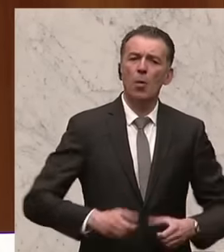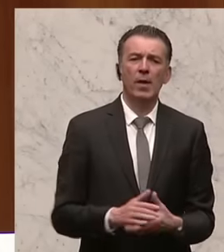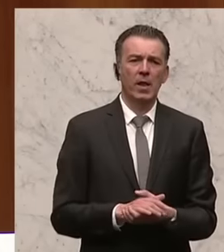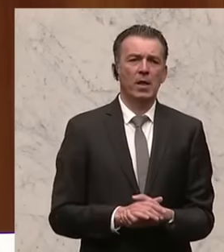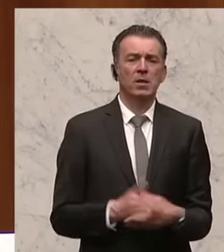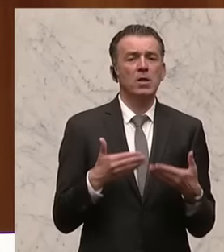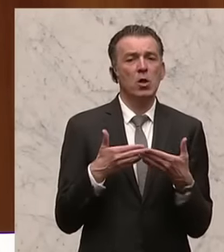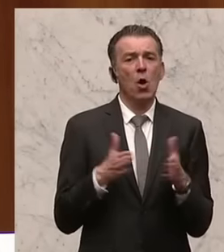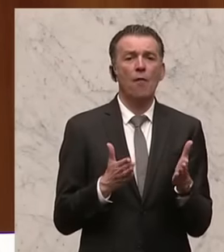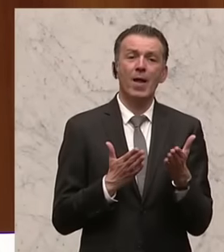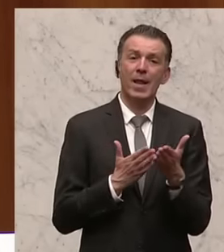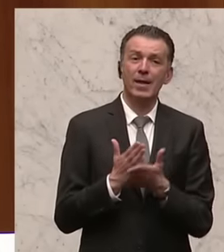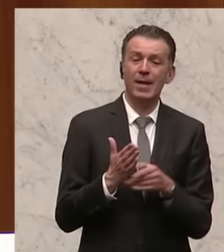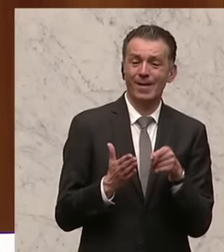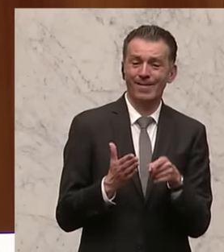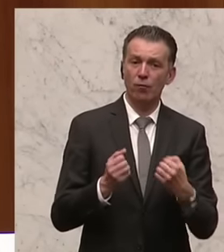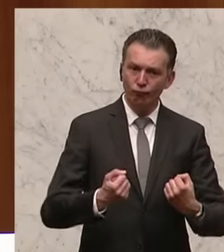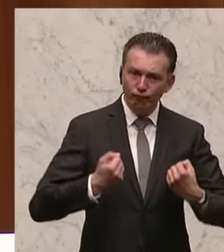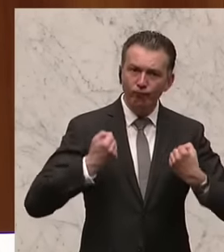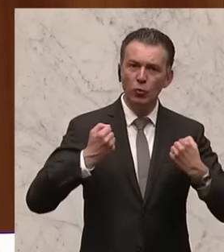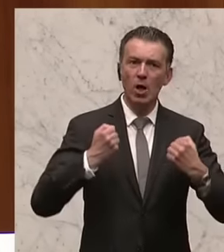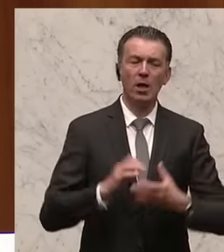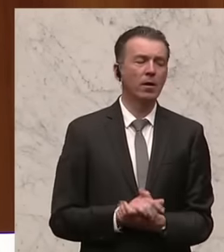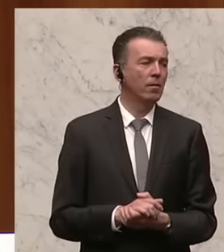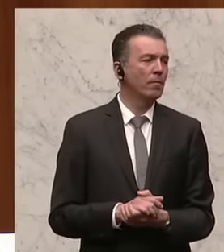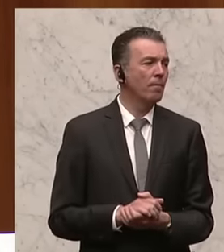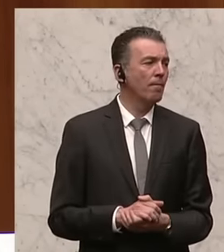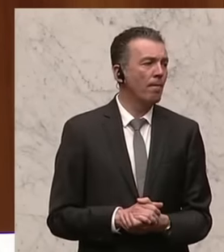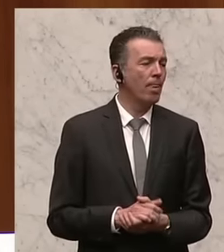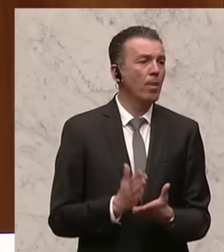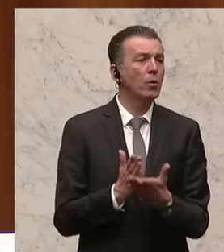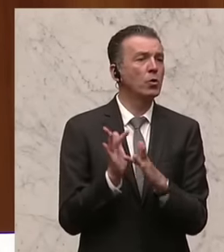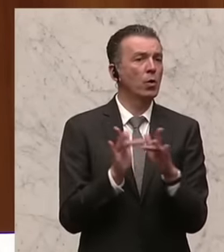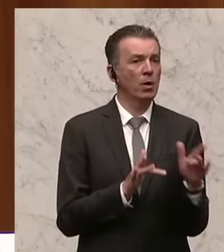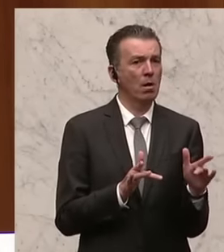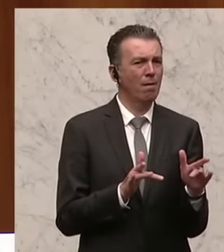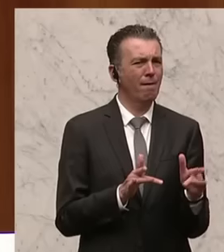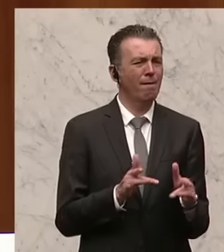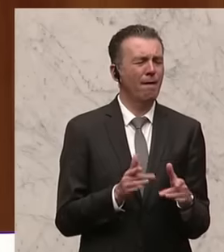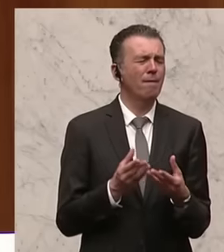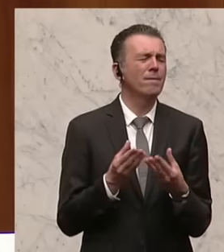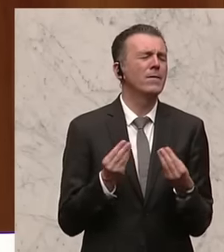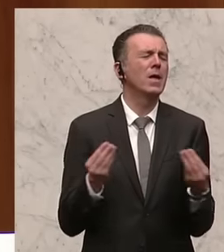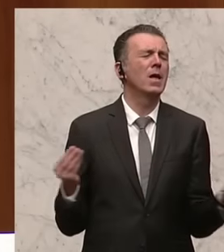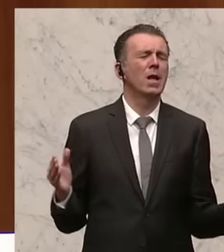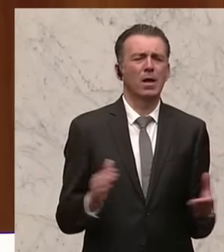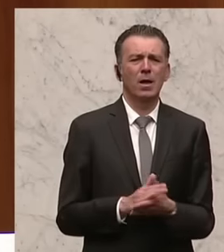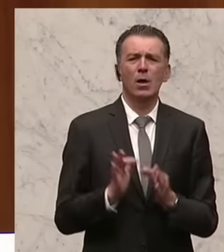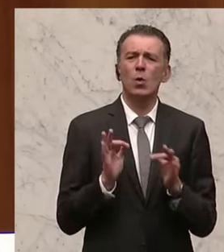Kompetenzen, den öffentlichen Dienst stärkt. Wir haben bereits so viele und so